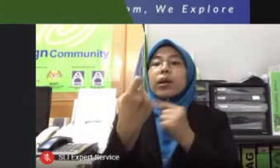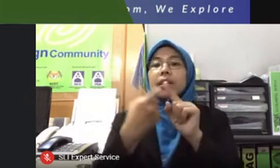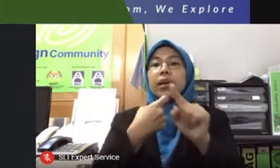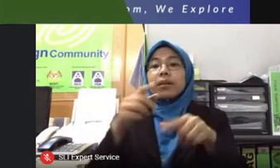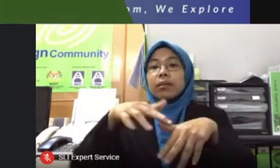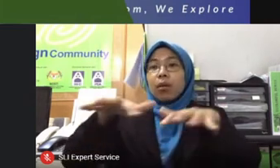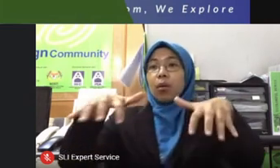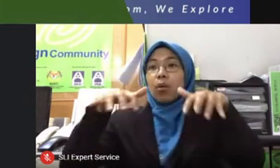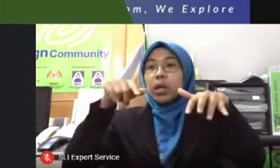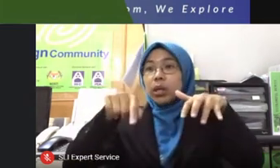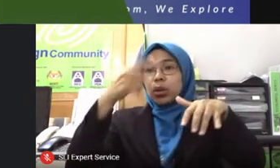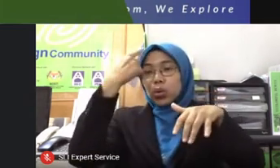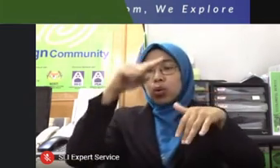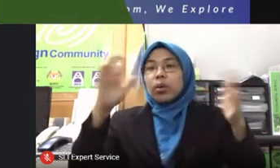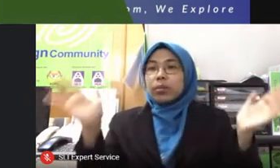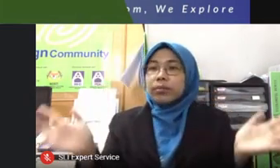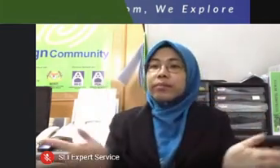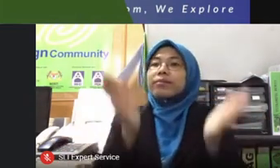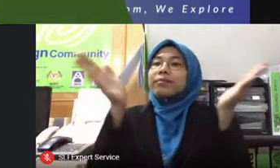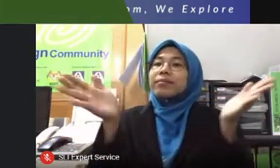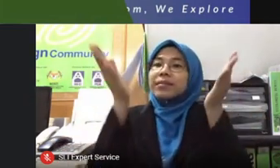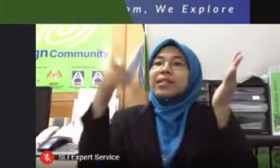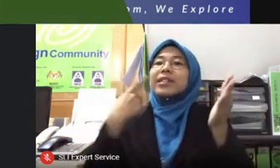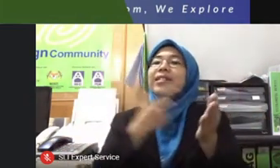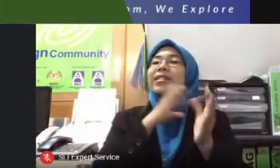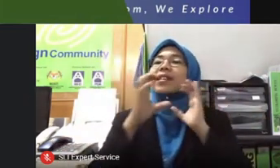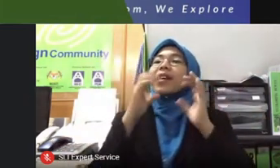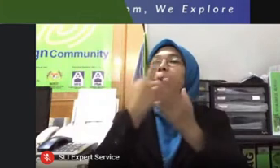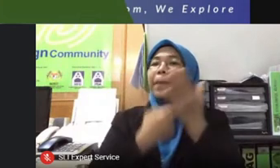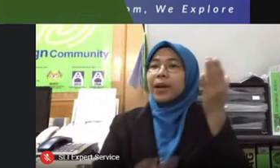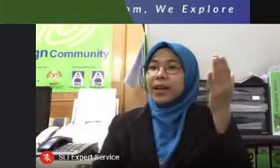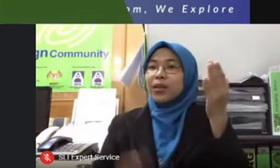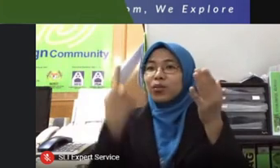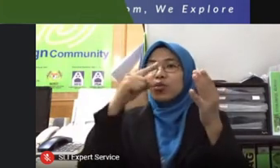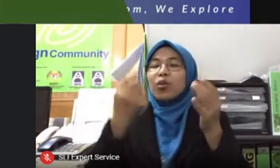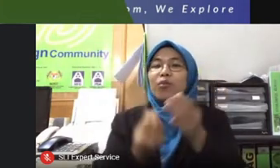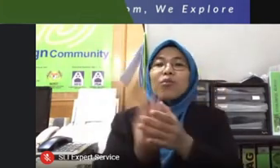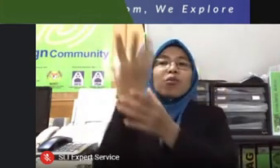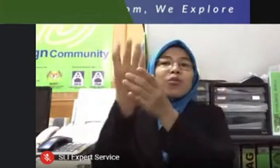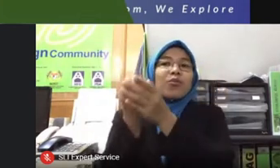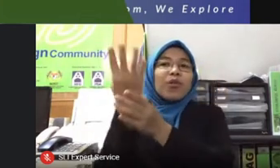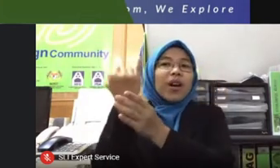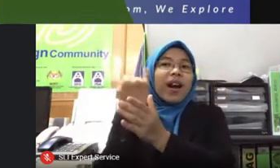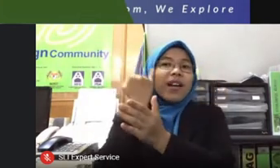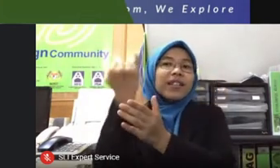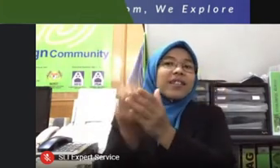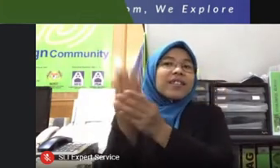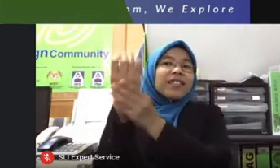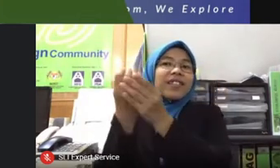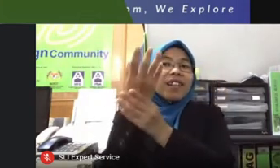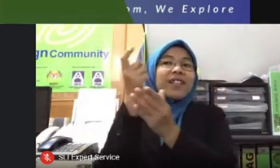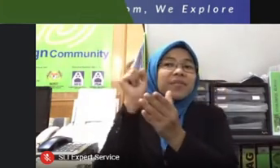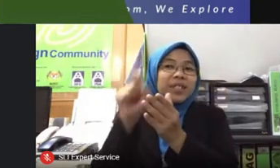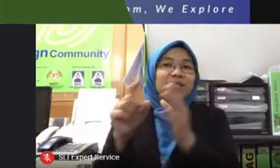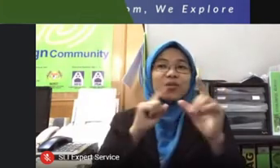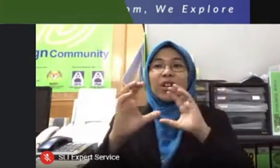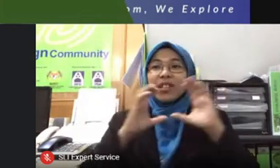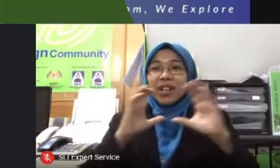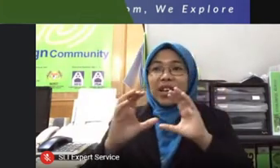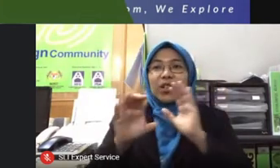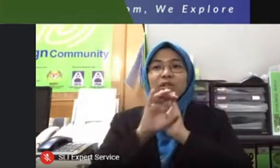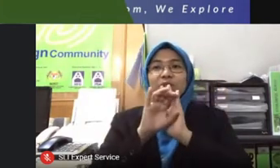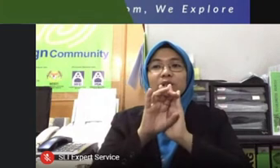untuk menyemarakkan lagi penyampaian kita, untuk membuahkan lagi hasil, apa, membuahkan idea kita untuk bercakap.